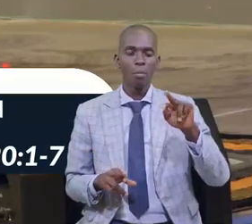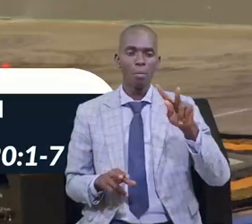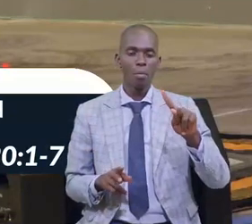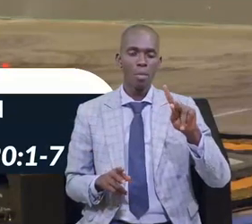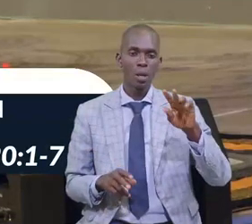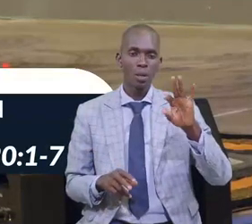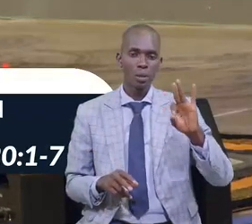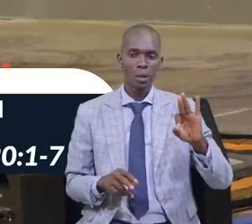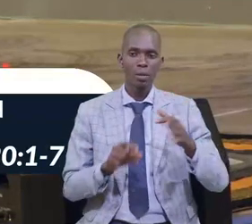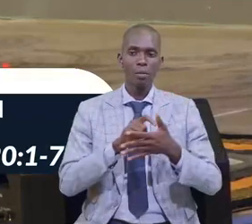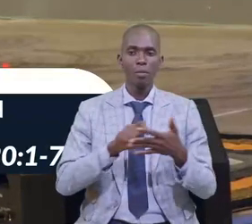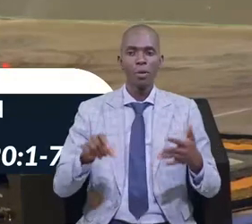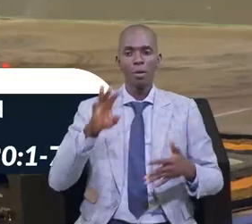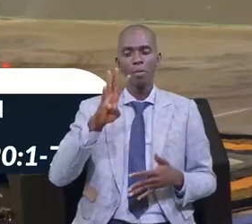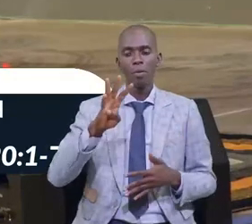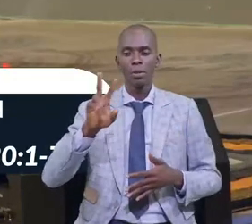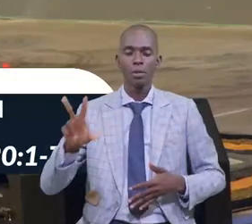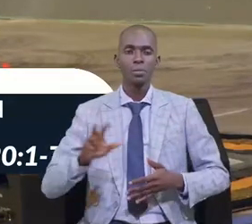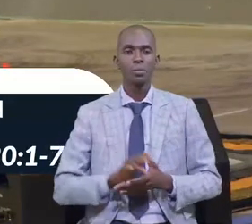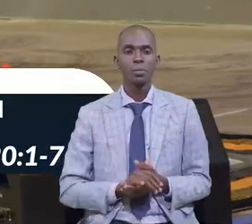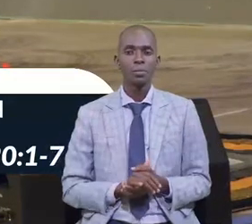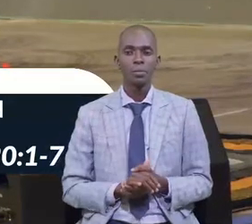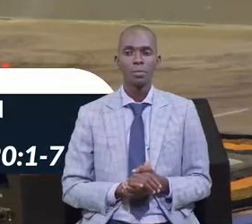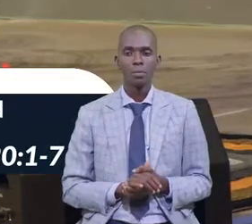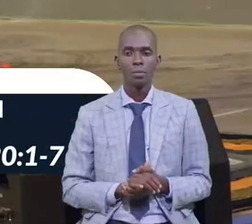43. Marc 9, verset